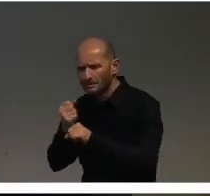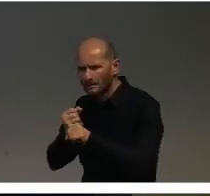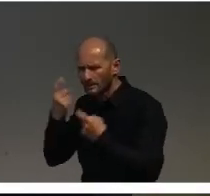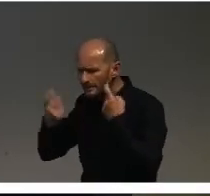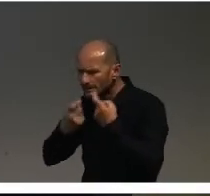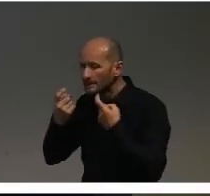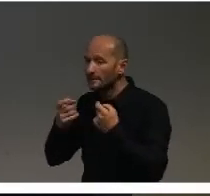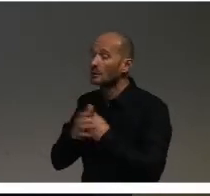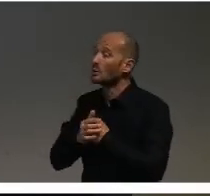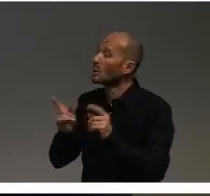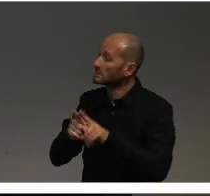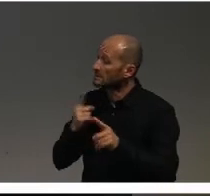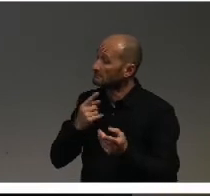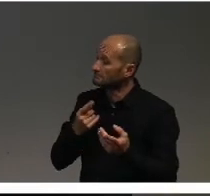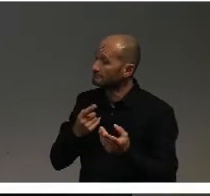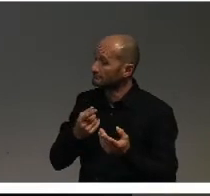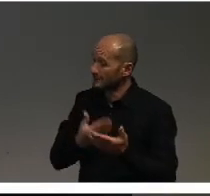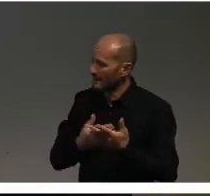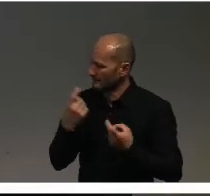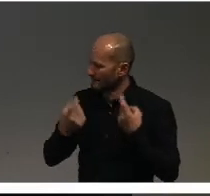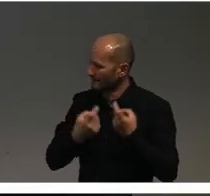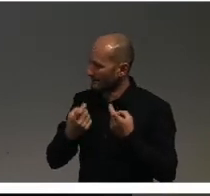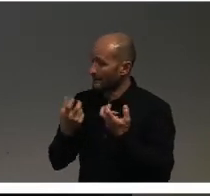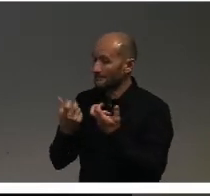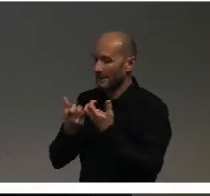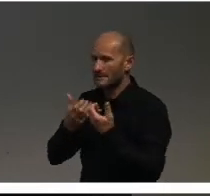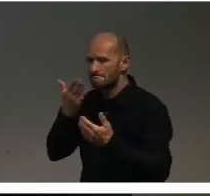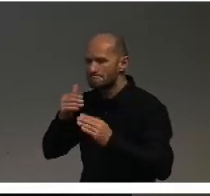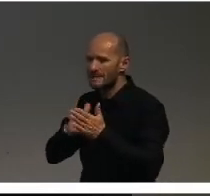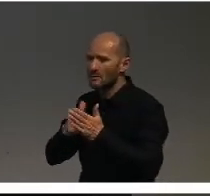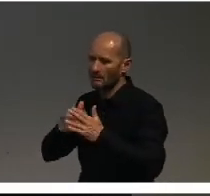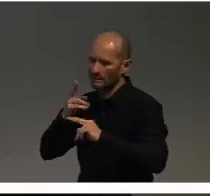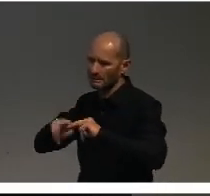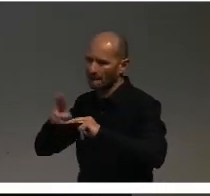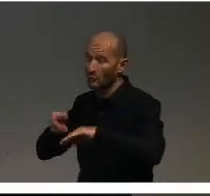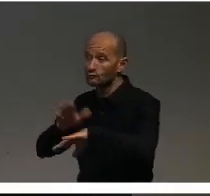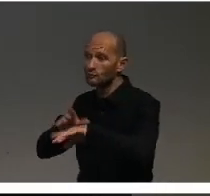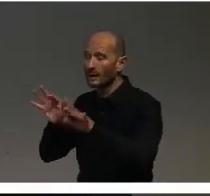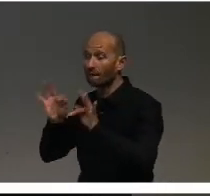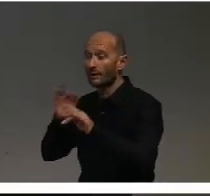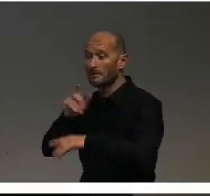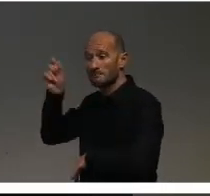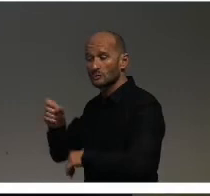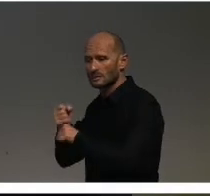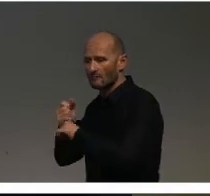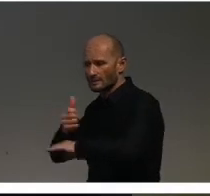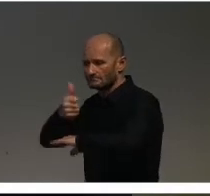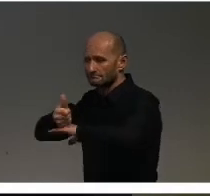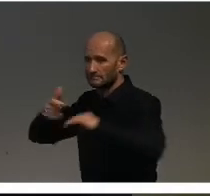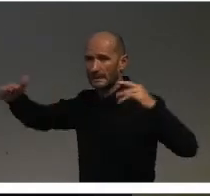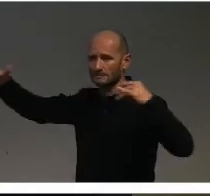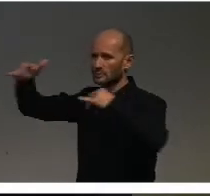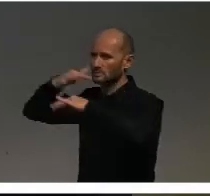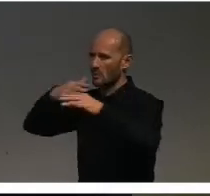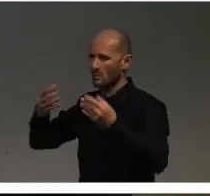nombre de travaux pour une meilleure caractérisation des expositions qui va être extrêmement importante aussi et apporter